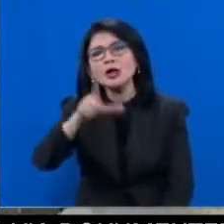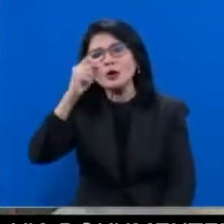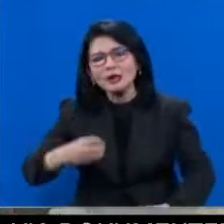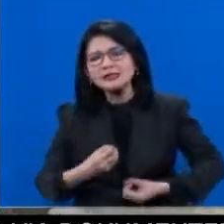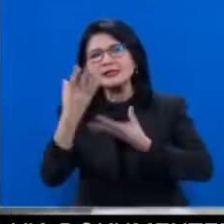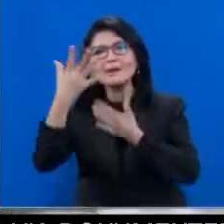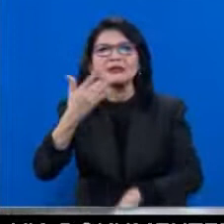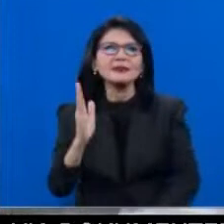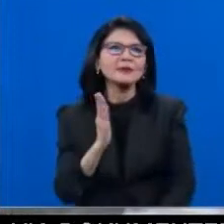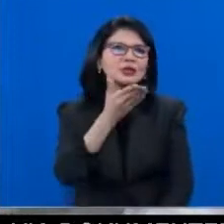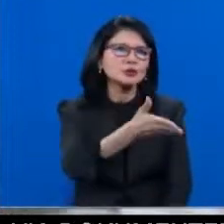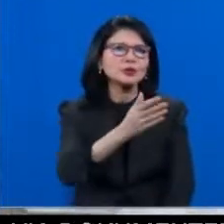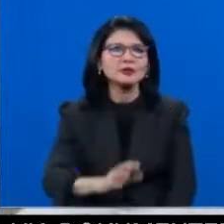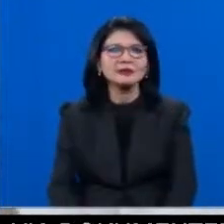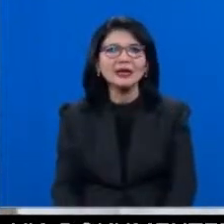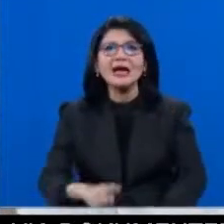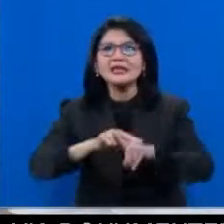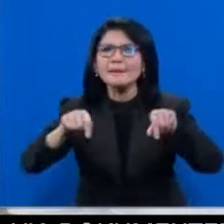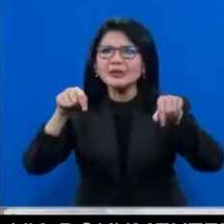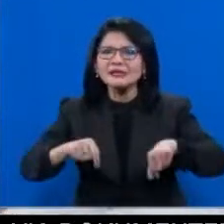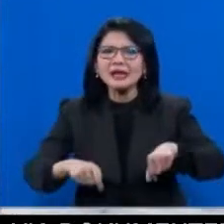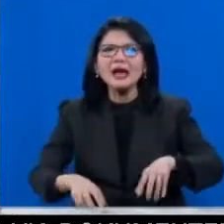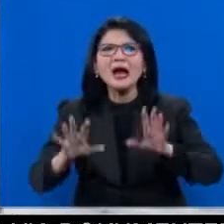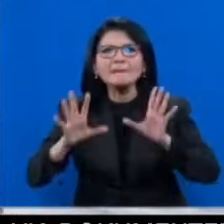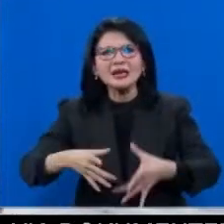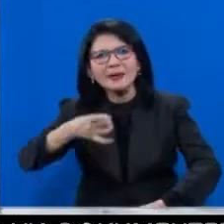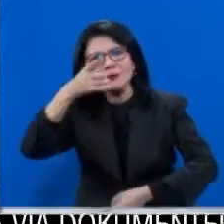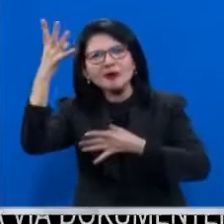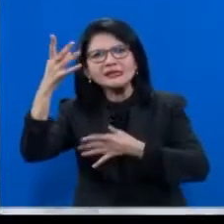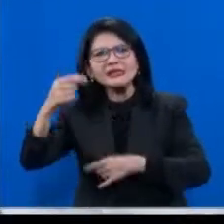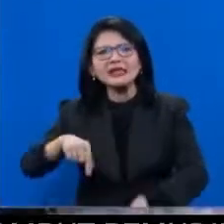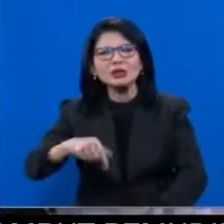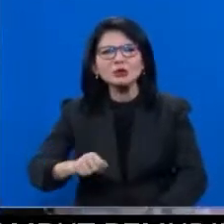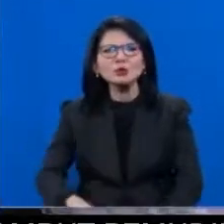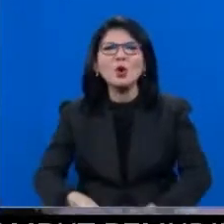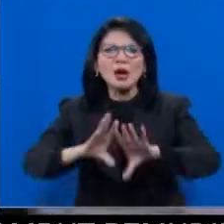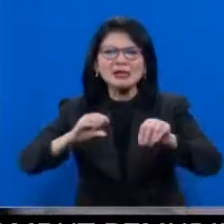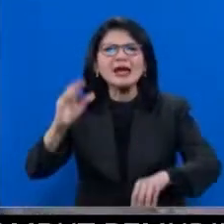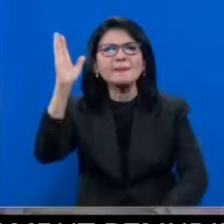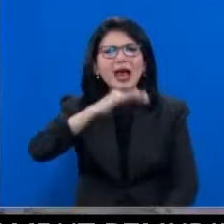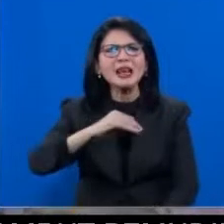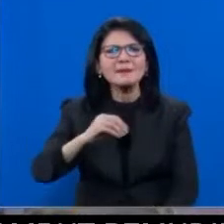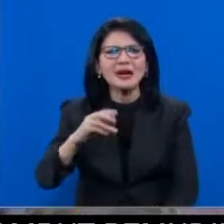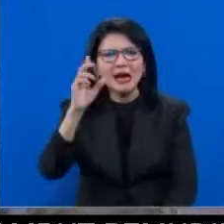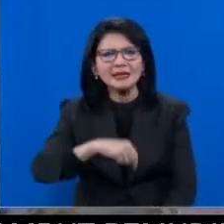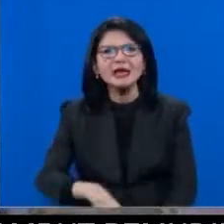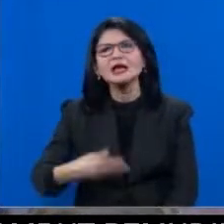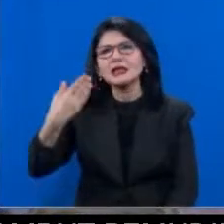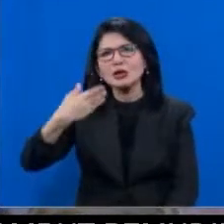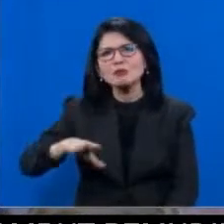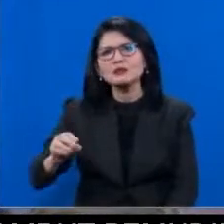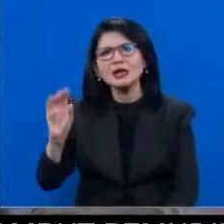hingga saat ini. Namun di kehidupan sekarang ini banyak profesi yang mengharuskan kita untuk bekerja pada malam hari dan pulang pada pagi hari